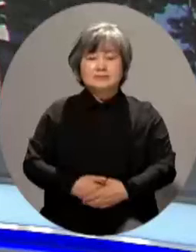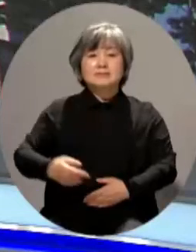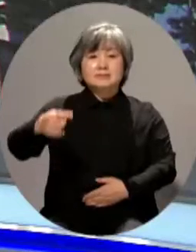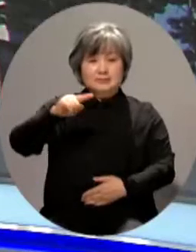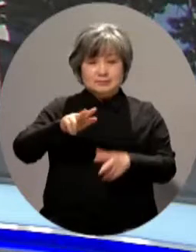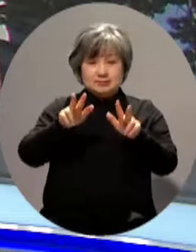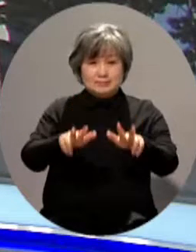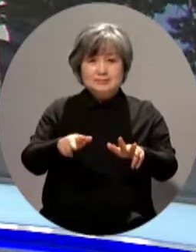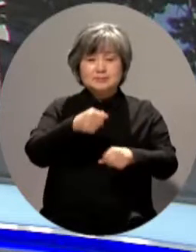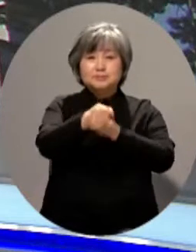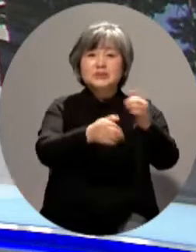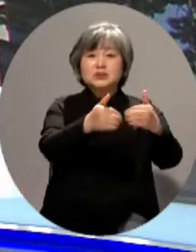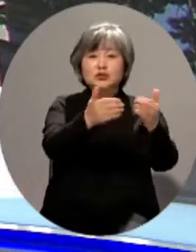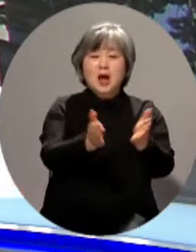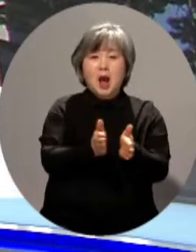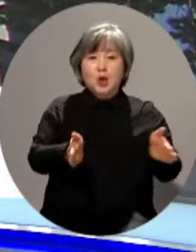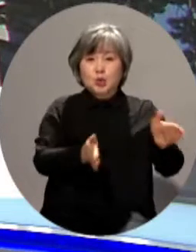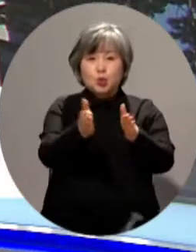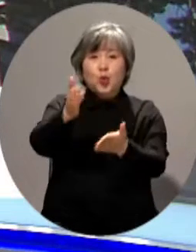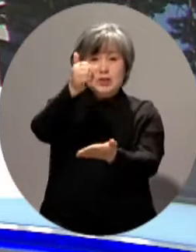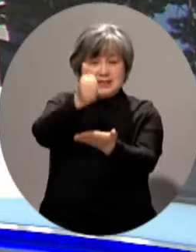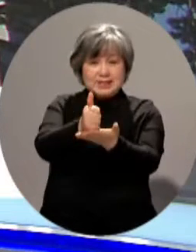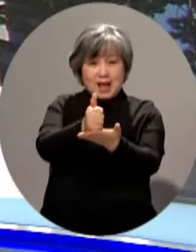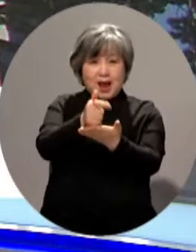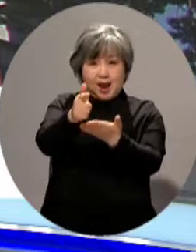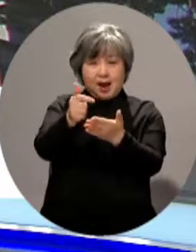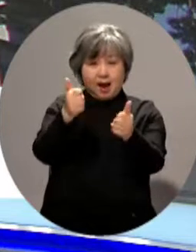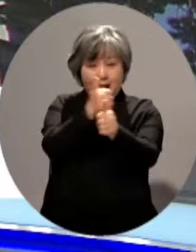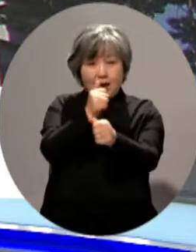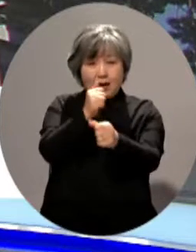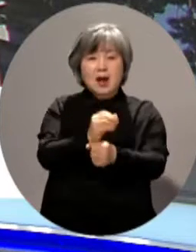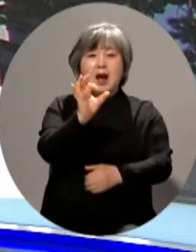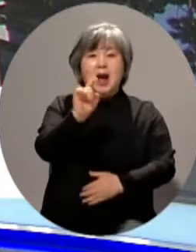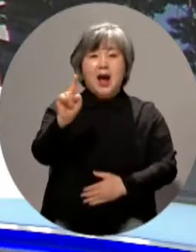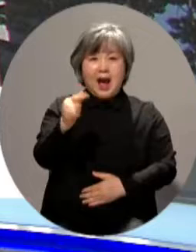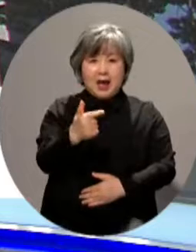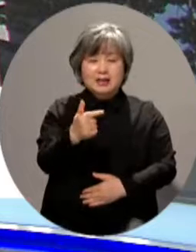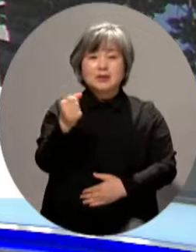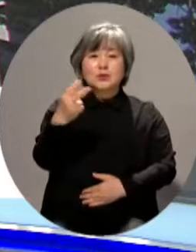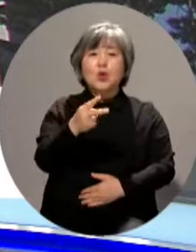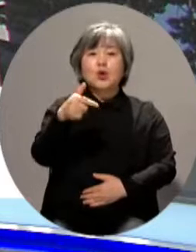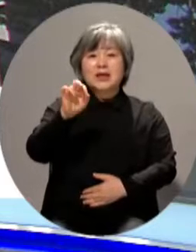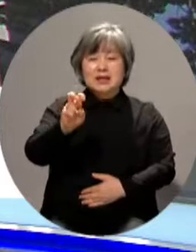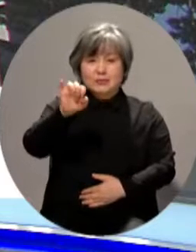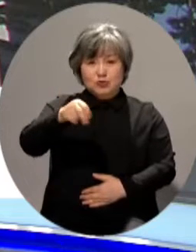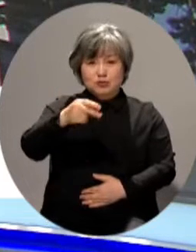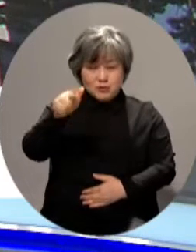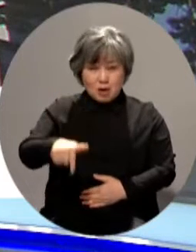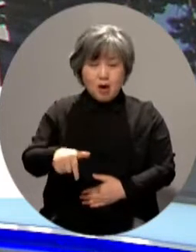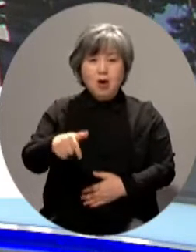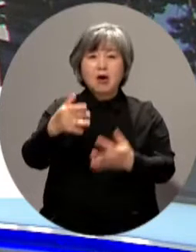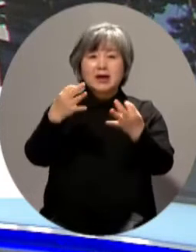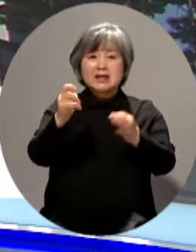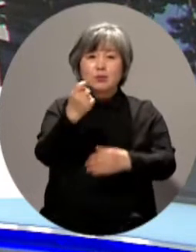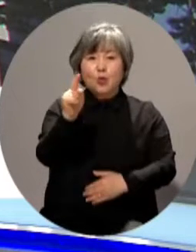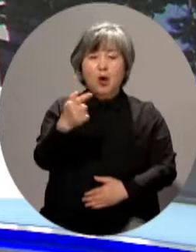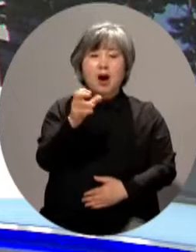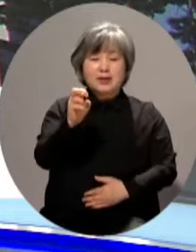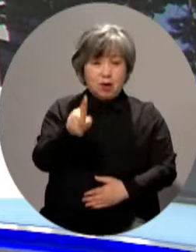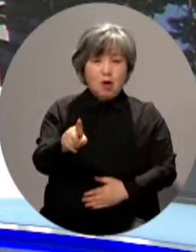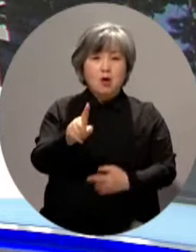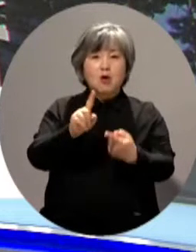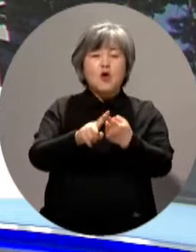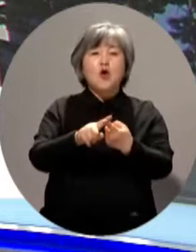너 이번에는 민주당의 도지사 코드 프 결과 관련한 소식입니다 안 우연 김윤덕 우연 그리고 김관영 전 우연히 민주당 도지사